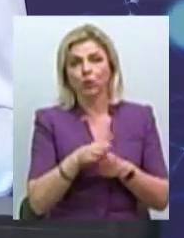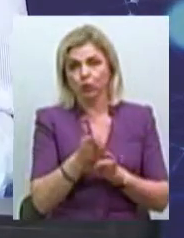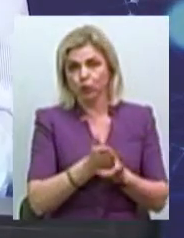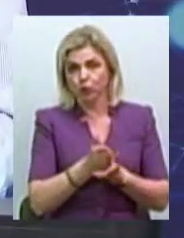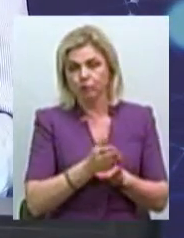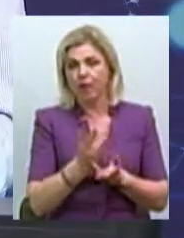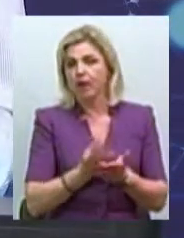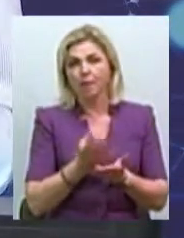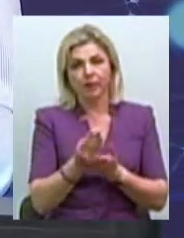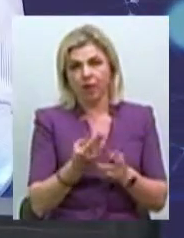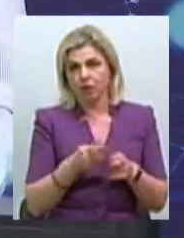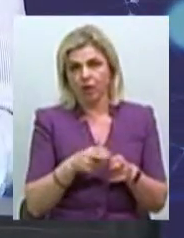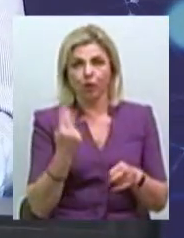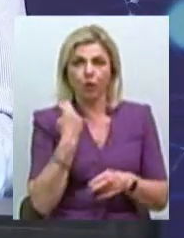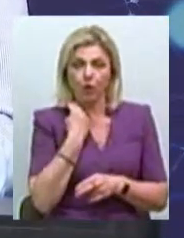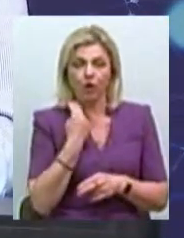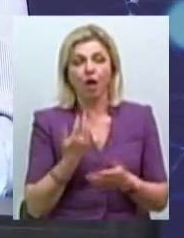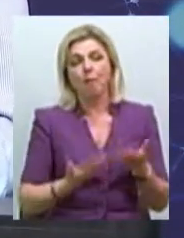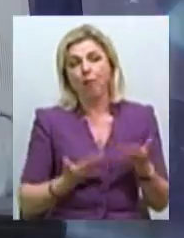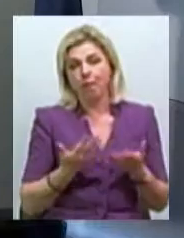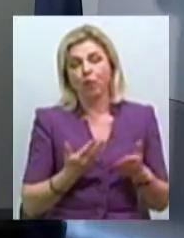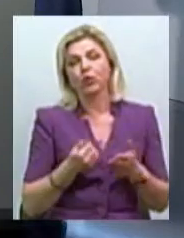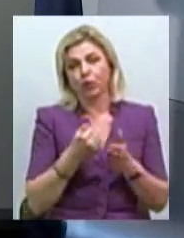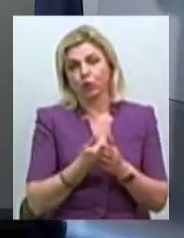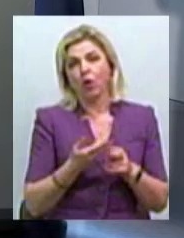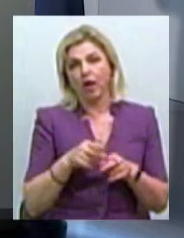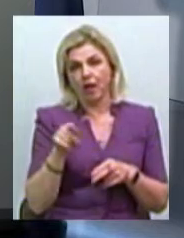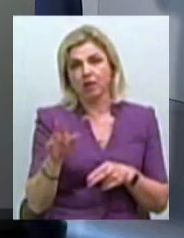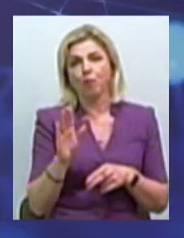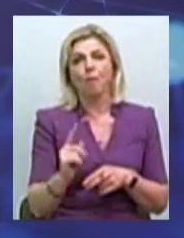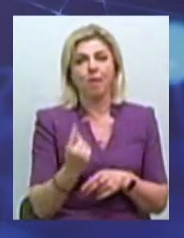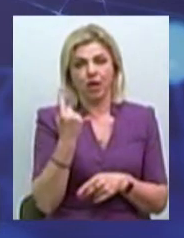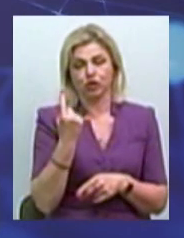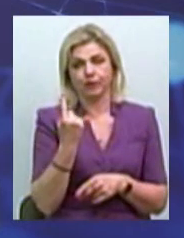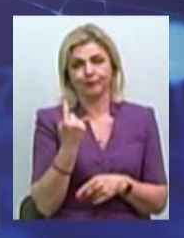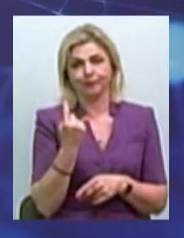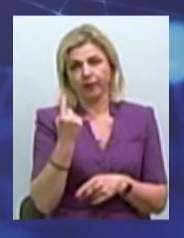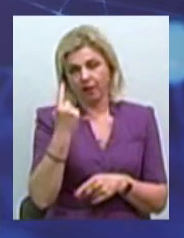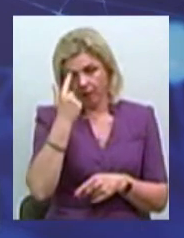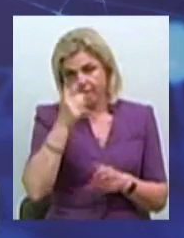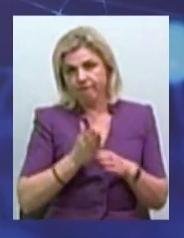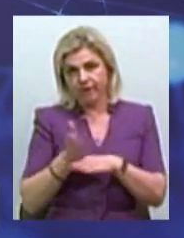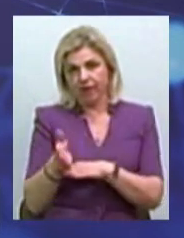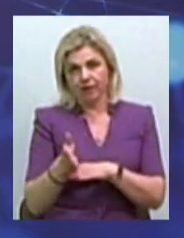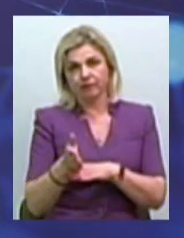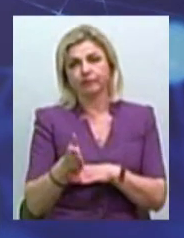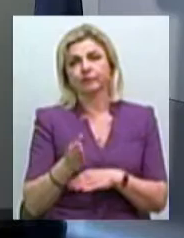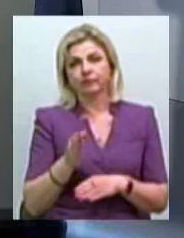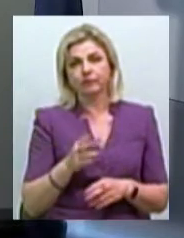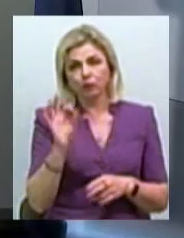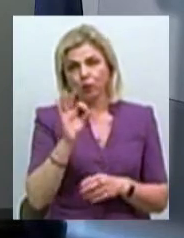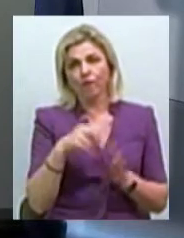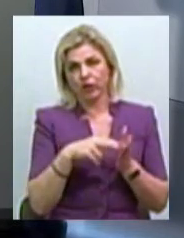не сплачує цей борг, тому, мабуть, до нього це буде перший вихід якраз до нього про